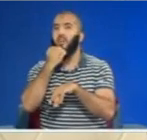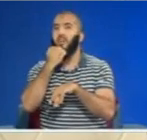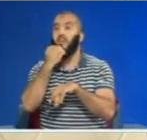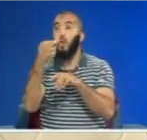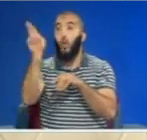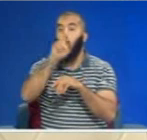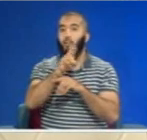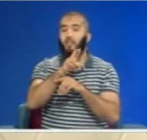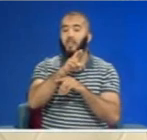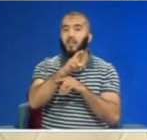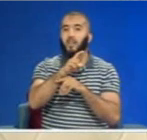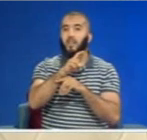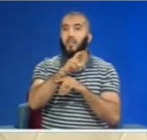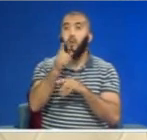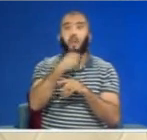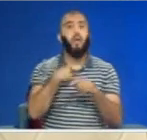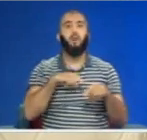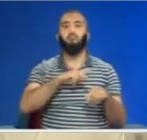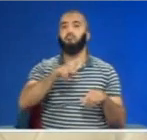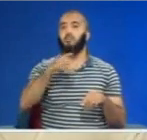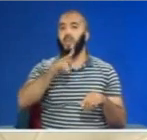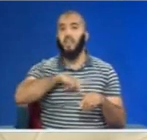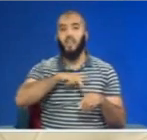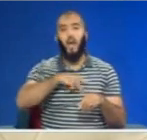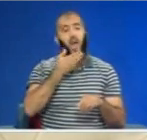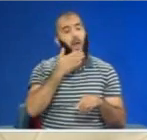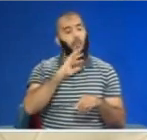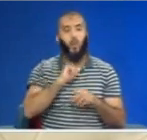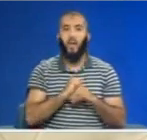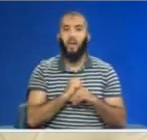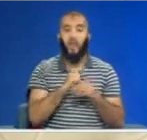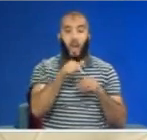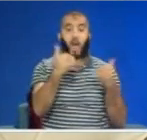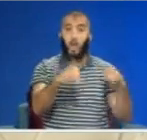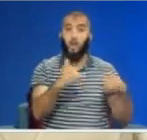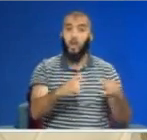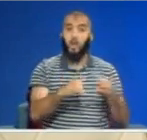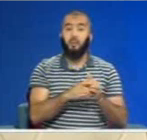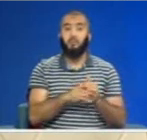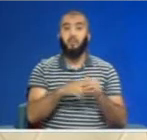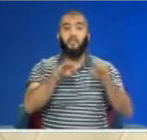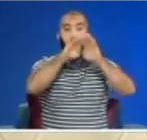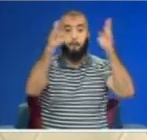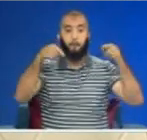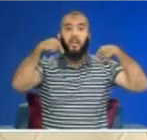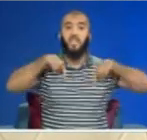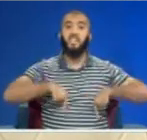إلى الصواب. فعودتهم إلى الصواب هي عودة إلى أرزنامتنا. هذا يؤكد